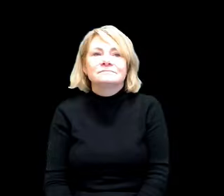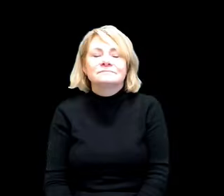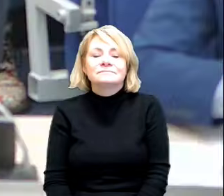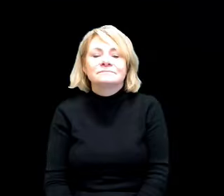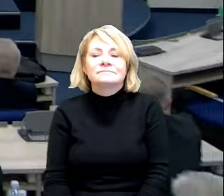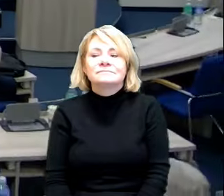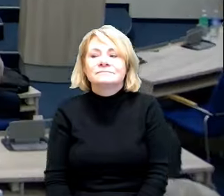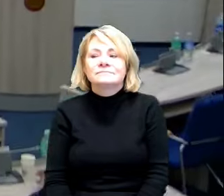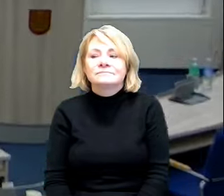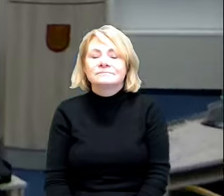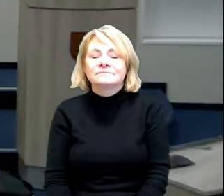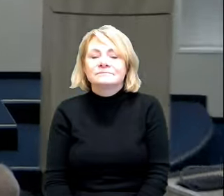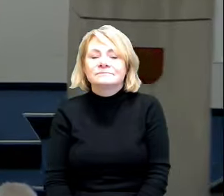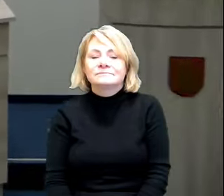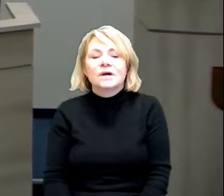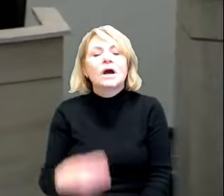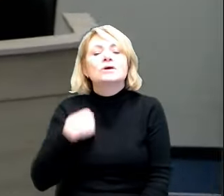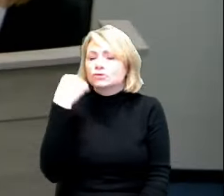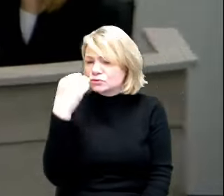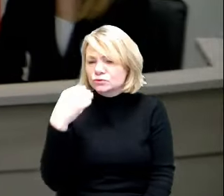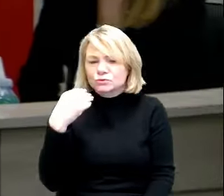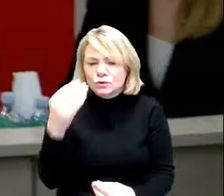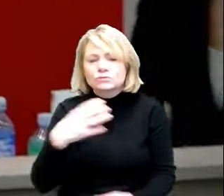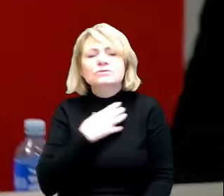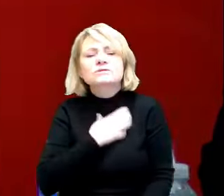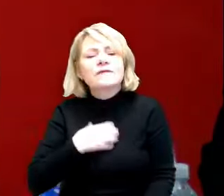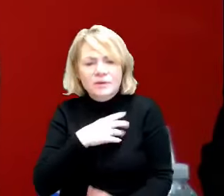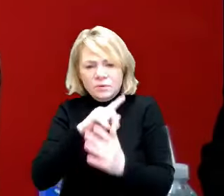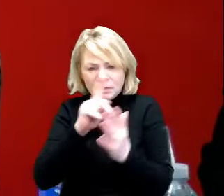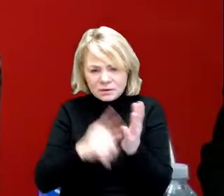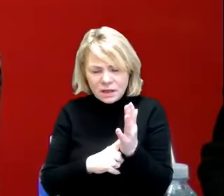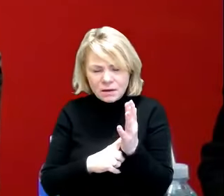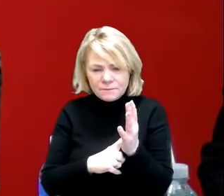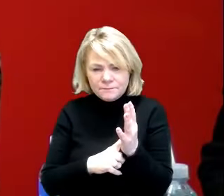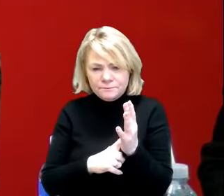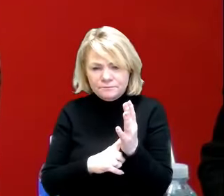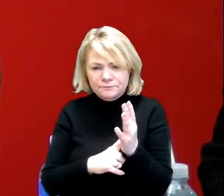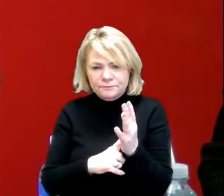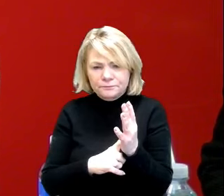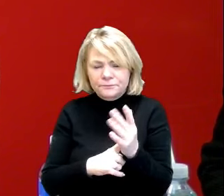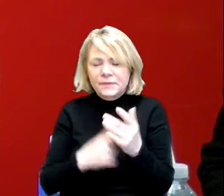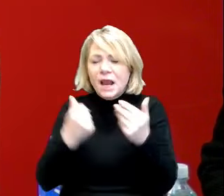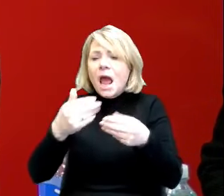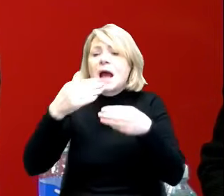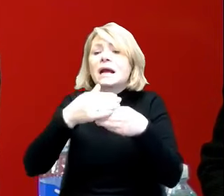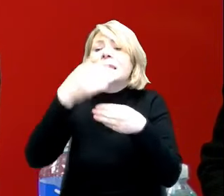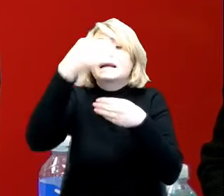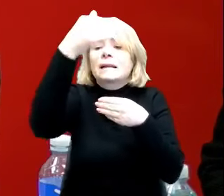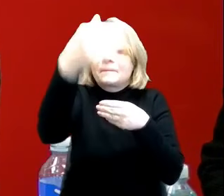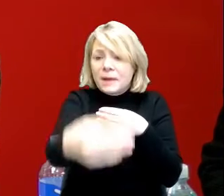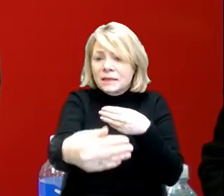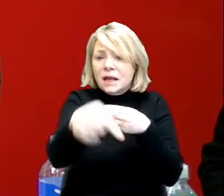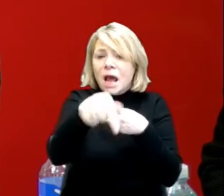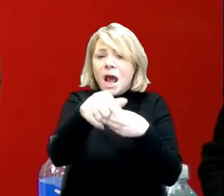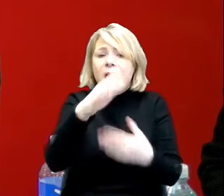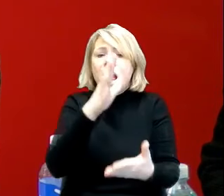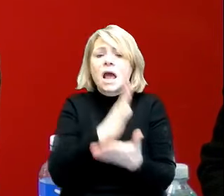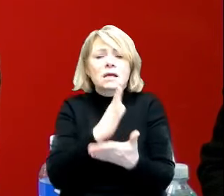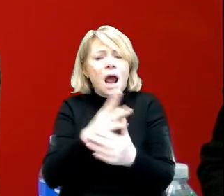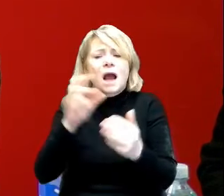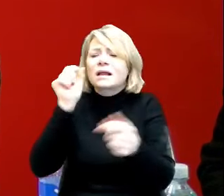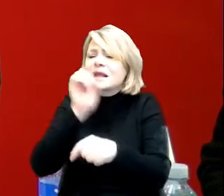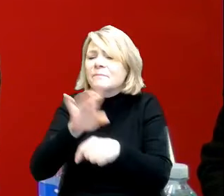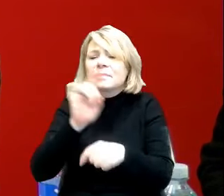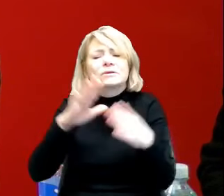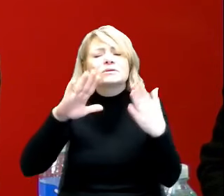aš užduosiu pakankamai svarbų klausimą prieš ais mus kitoj kelio pusėj yra vienas iš vertingiausių klaipėdos miesto